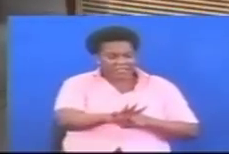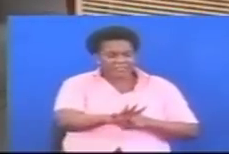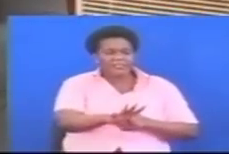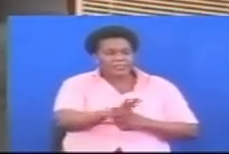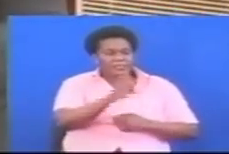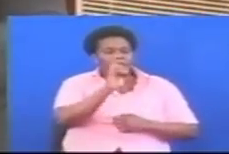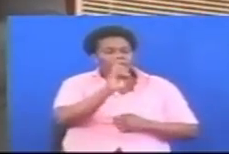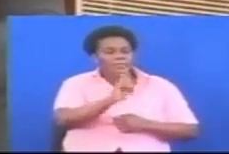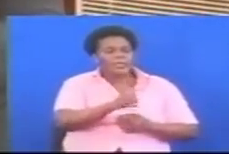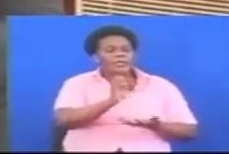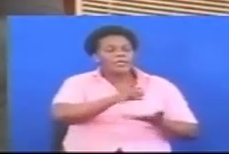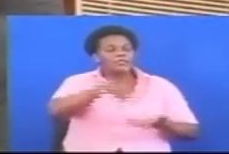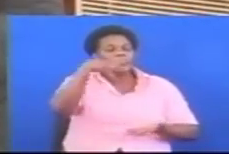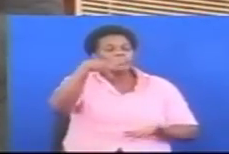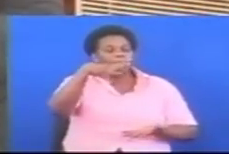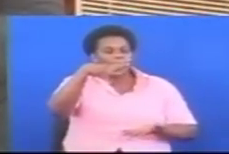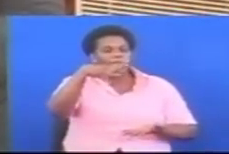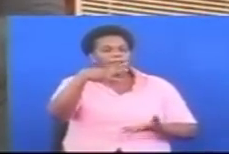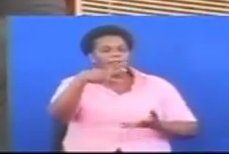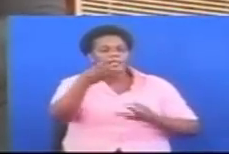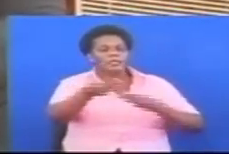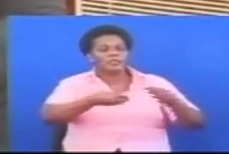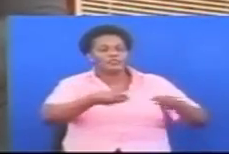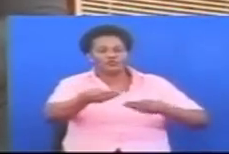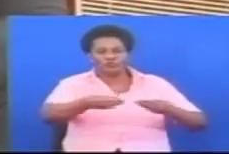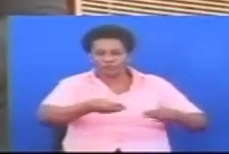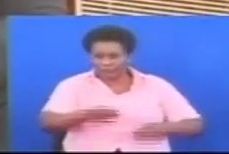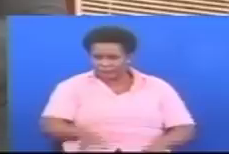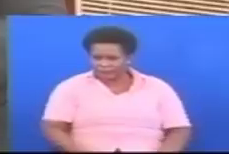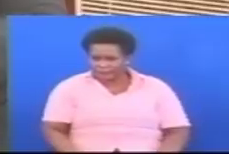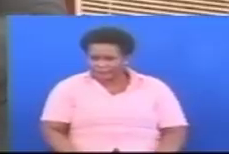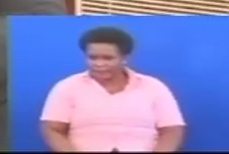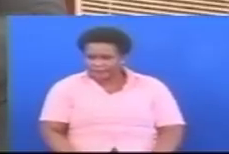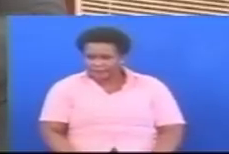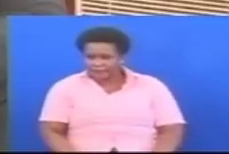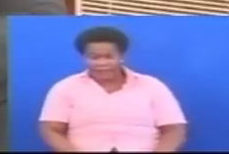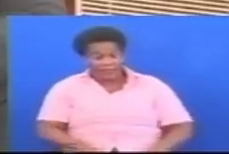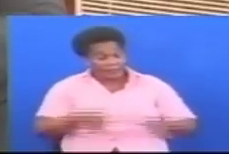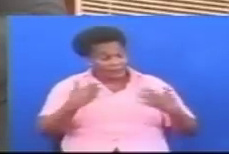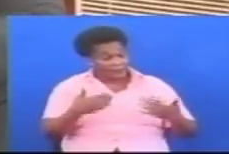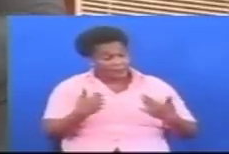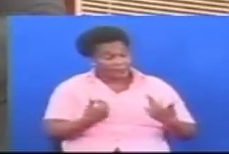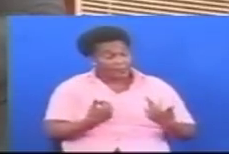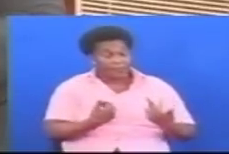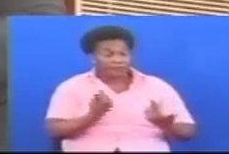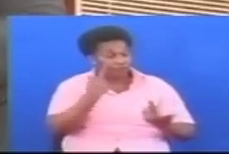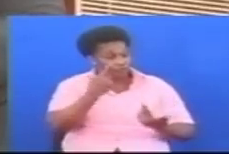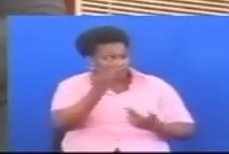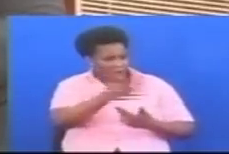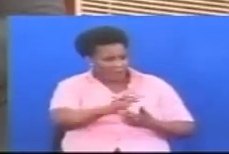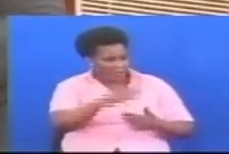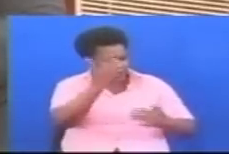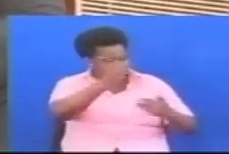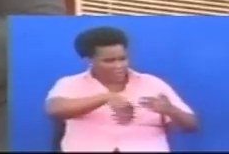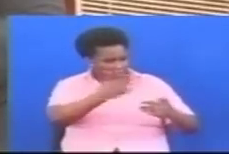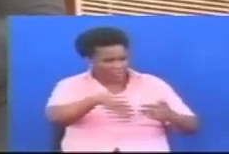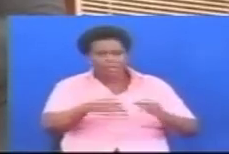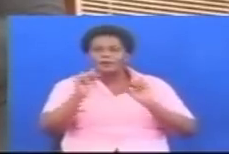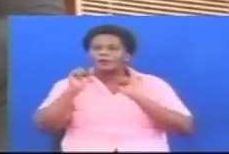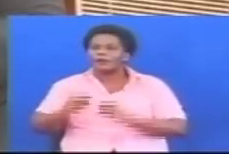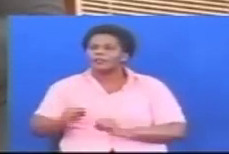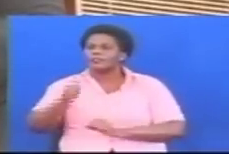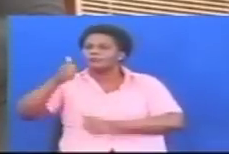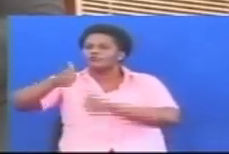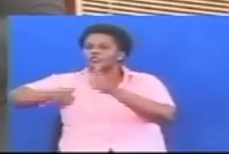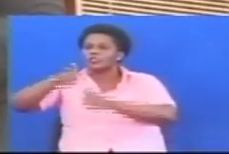Mheshimiwa mwenyekiti, hivyo basi kama ni biashara, utolewaji wa huduma hiyo lazima uwepo na ushindani wa utumiaji